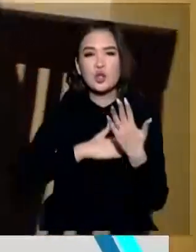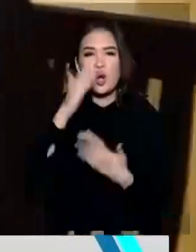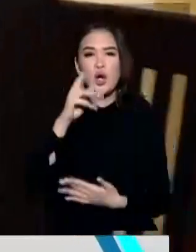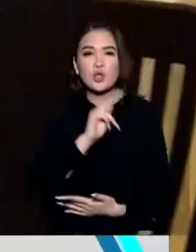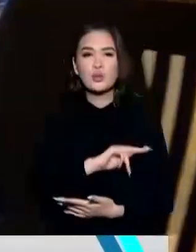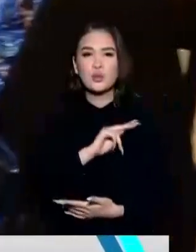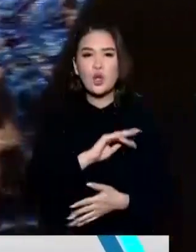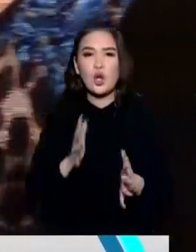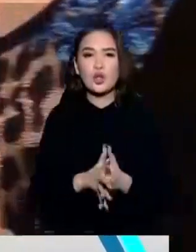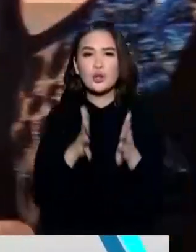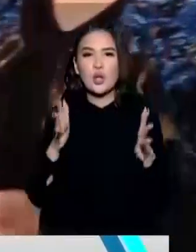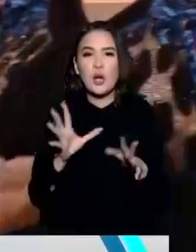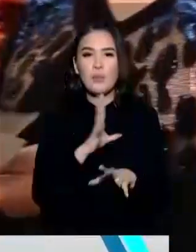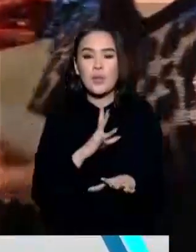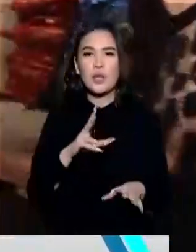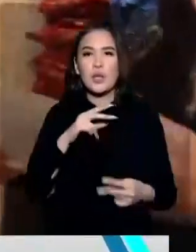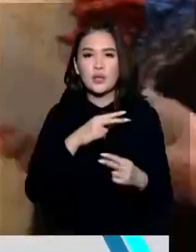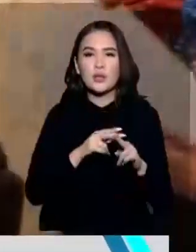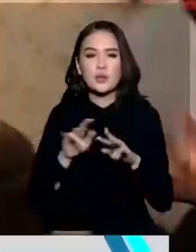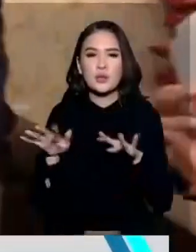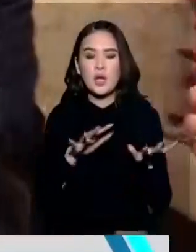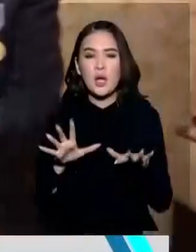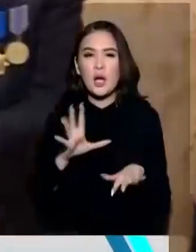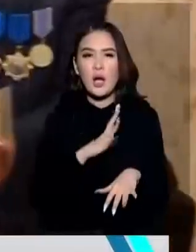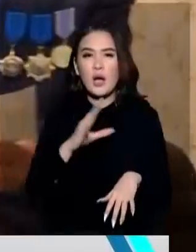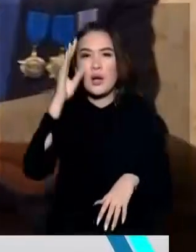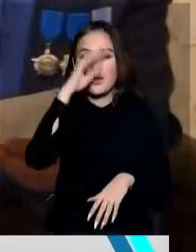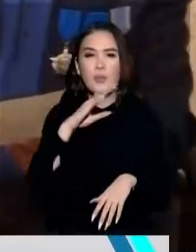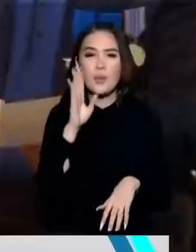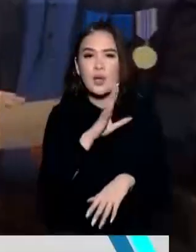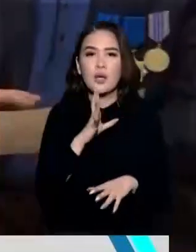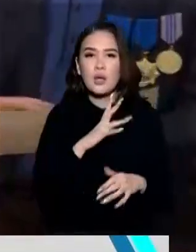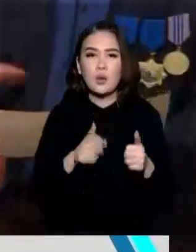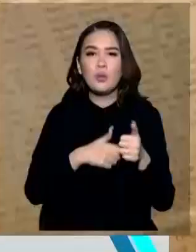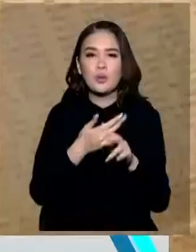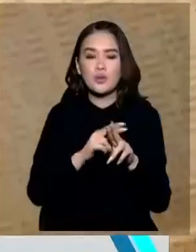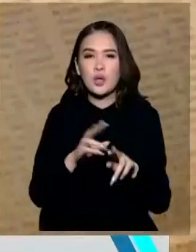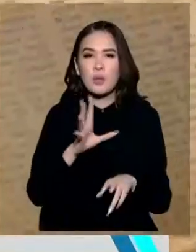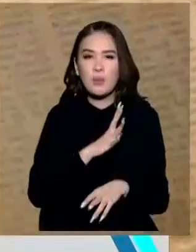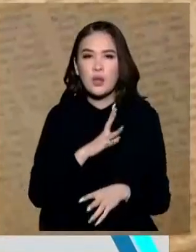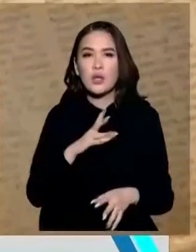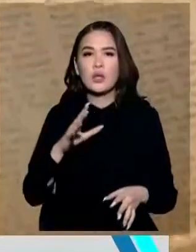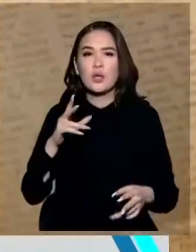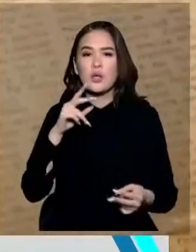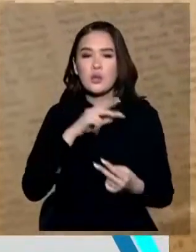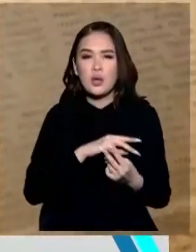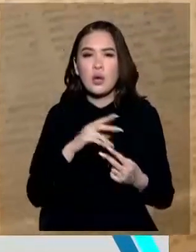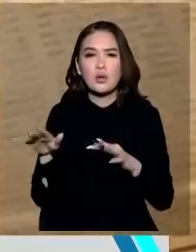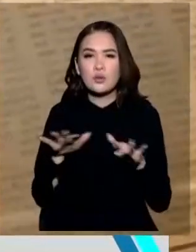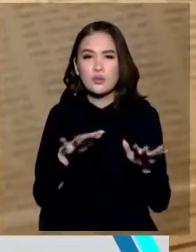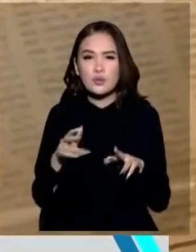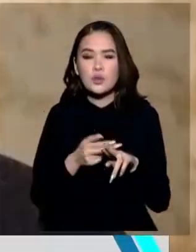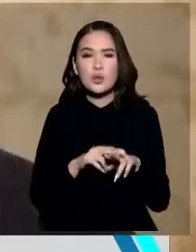дейін көтеріліп, мұнай саласының еңбек ардагері атанды. Әке мен ана жолын қуған ол зейнет жасына дейін талмай еңбек етті. Сөйтіп